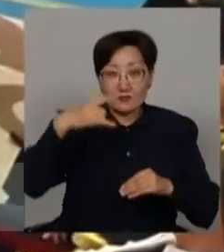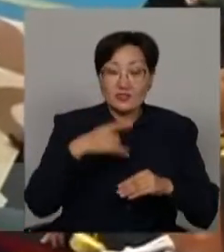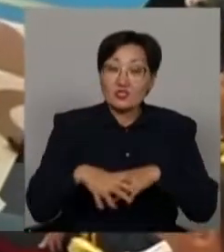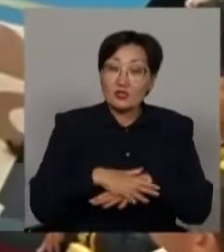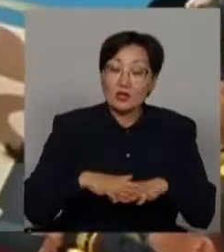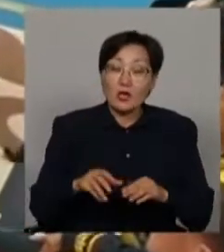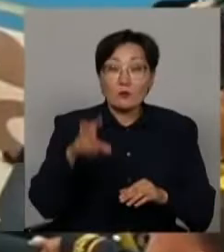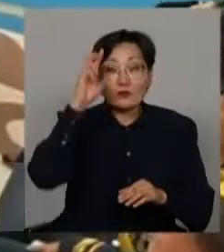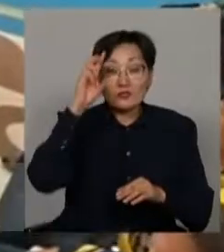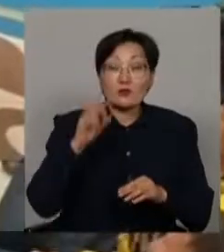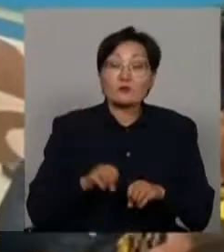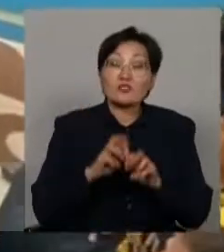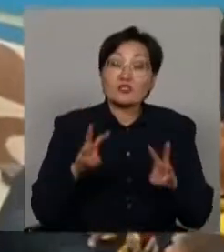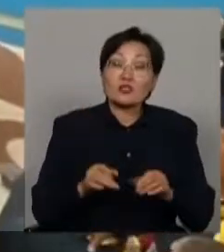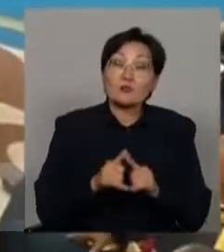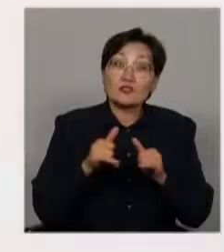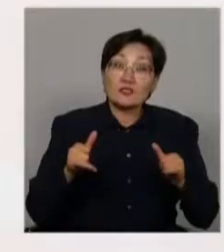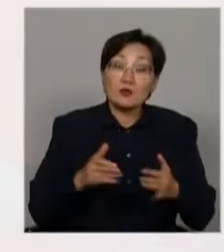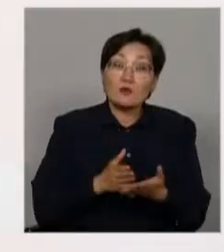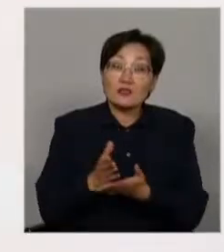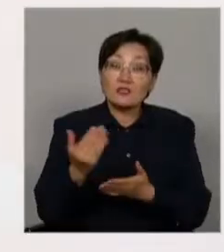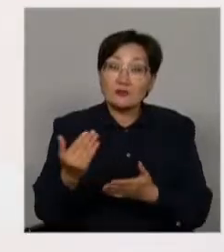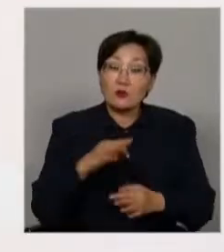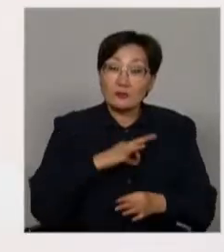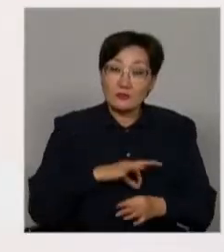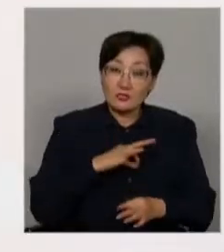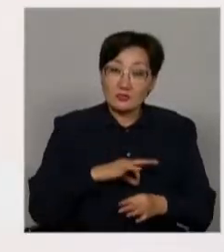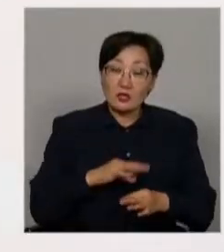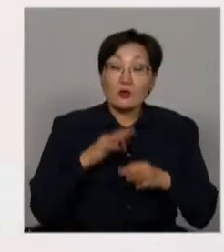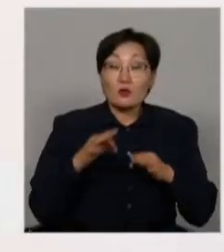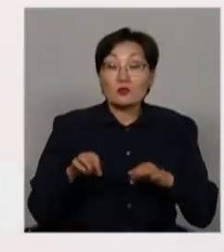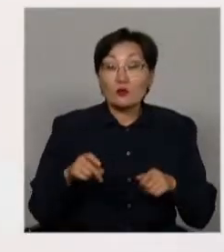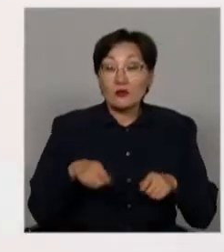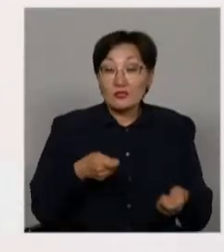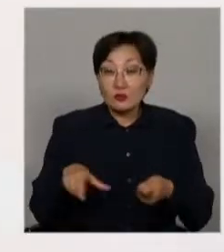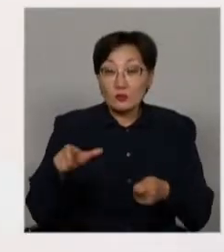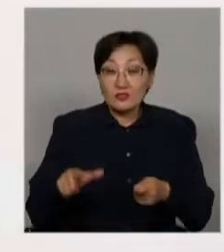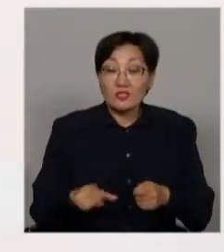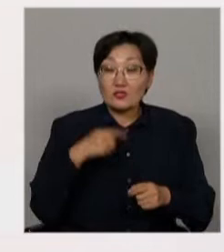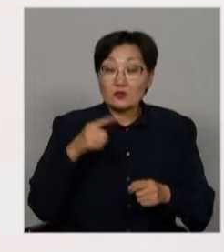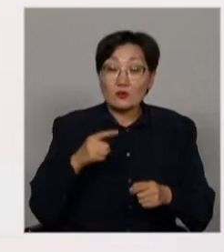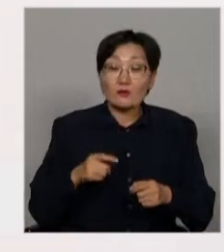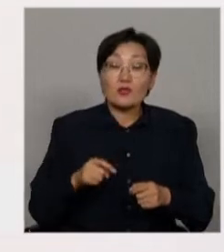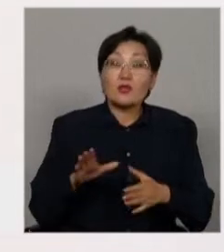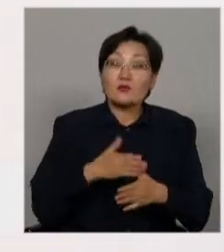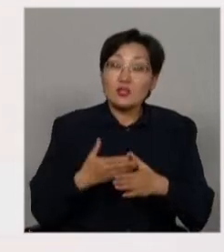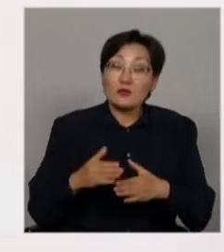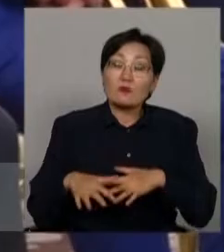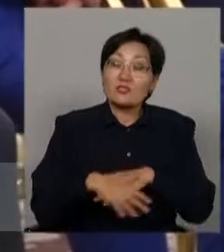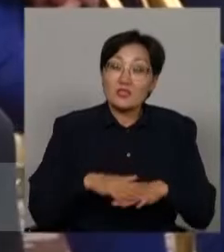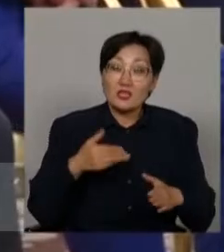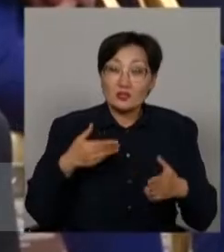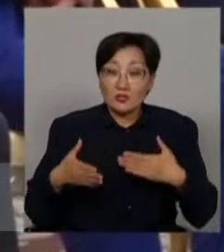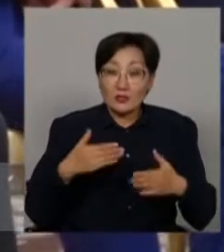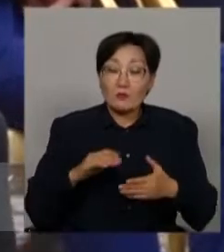а государство обеспечивает расширение сферы его применения. По словам Касым-Жомарта Токаева, язык и межэтнические отношения